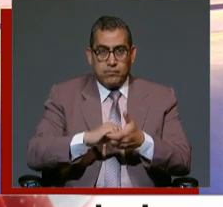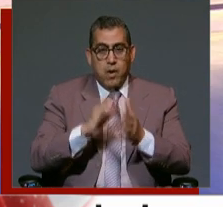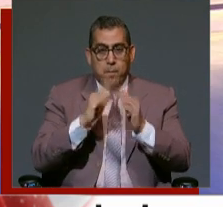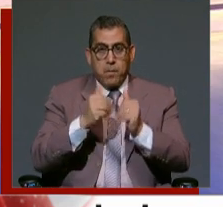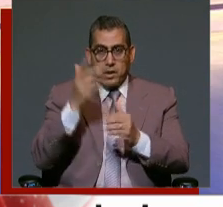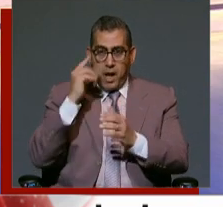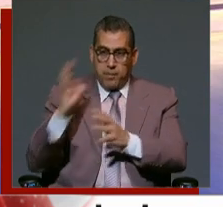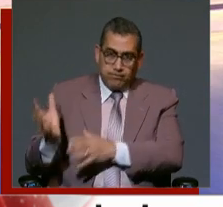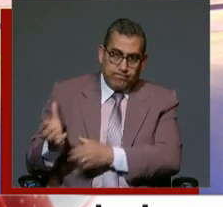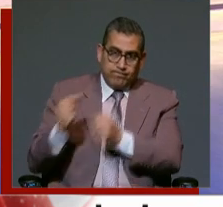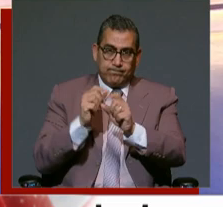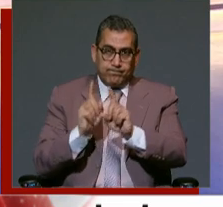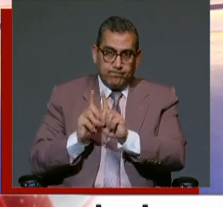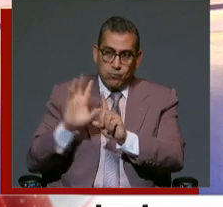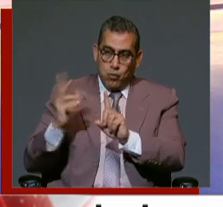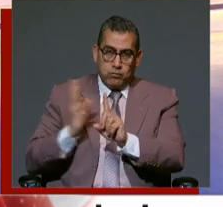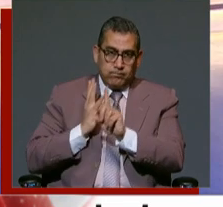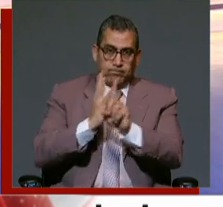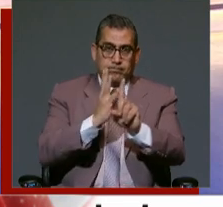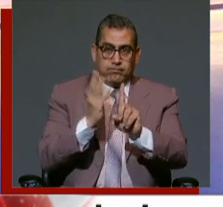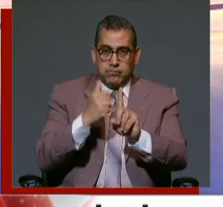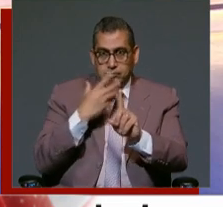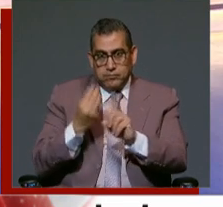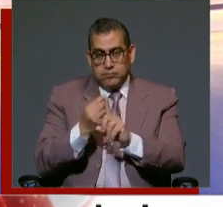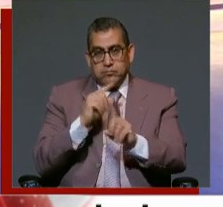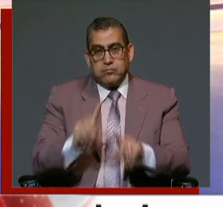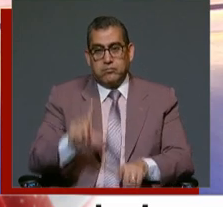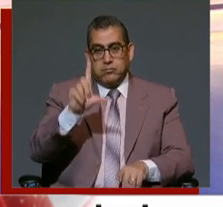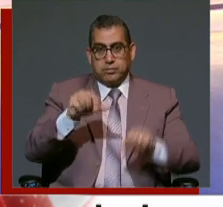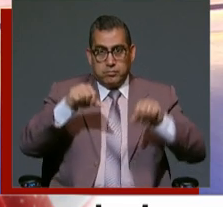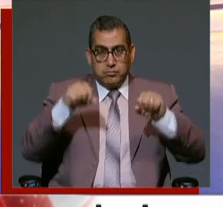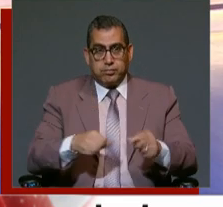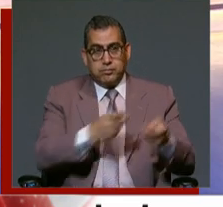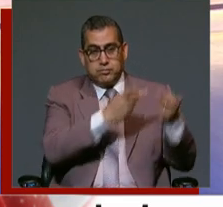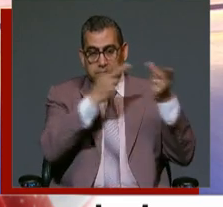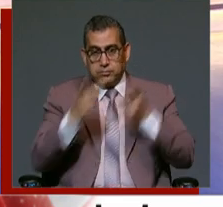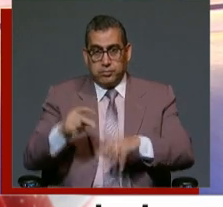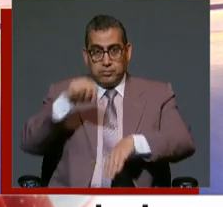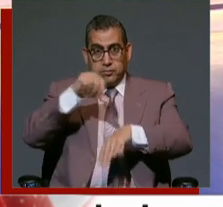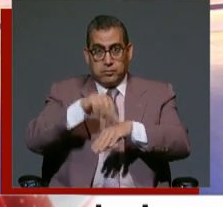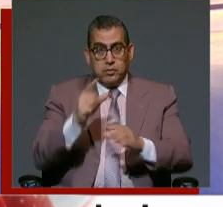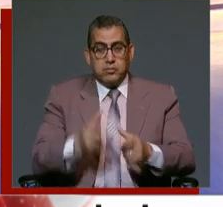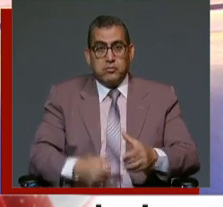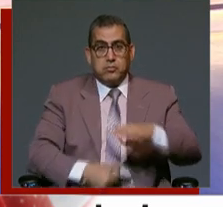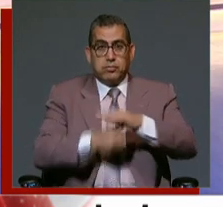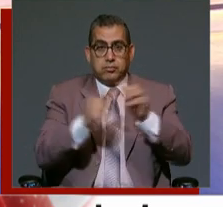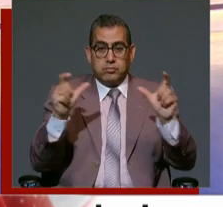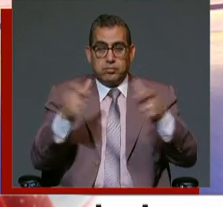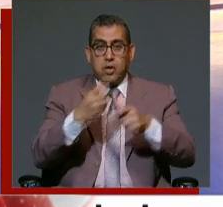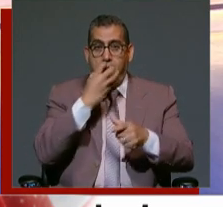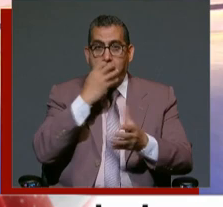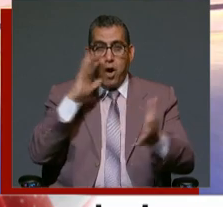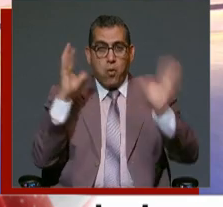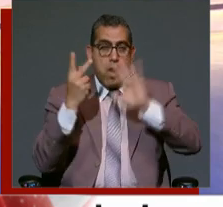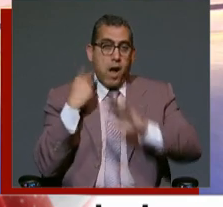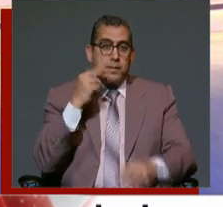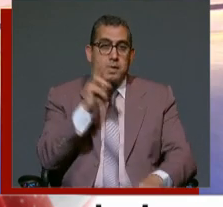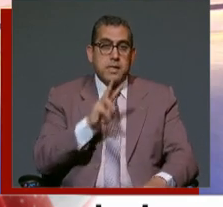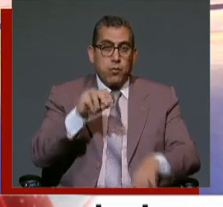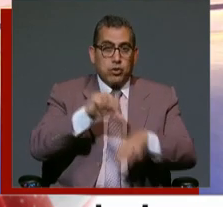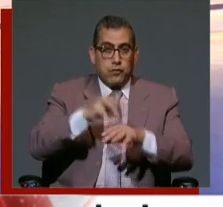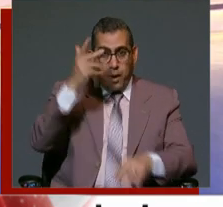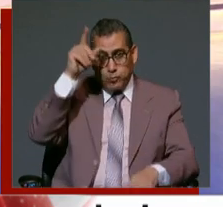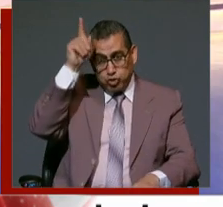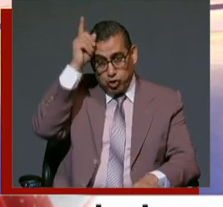هذه المسيرة ربما من خلال ترأسها واستضافتها قمة المناخ COP27